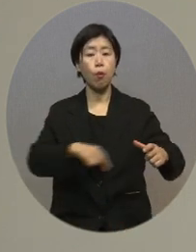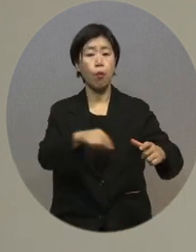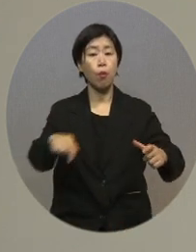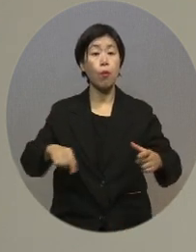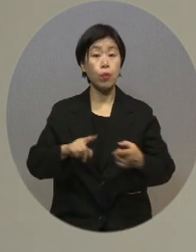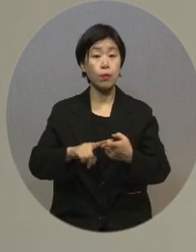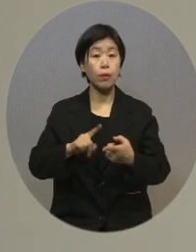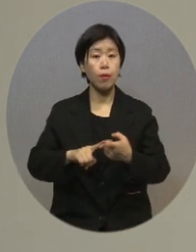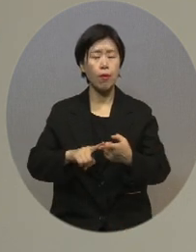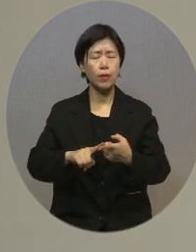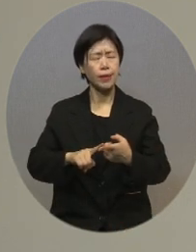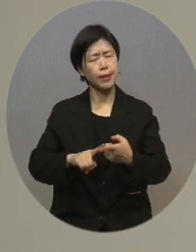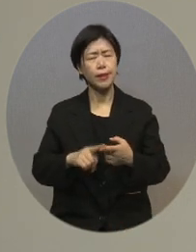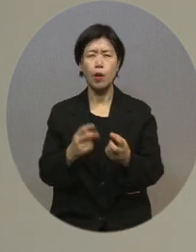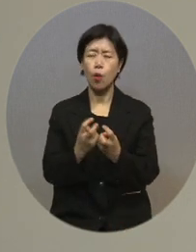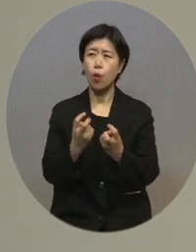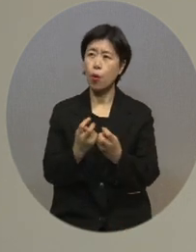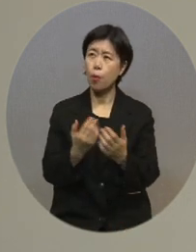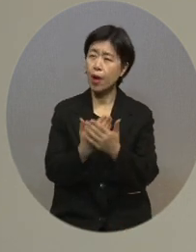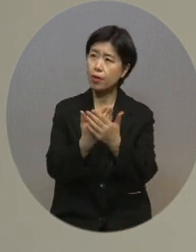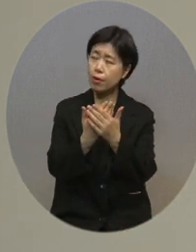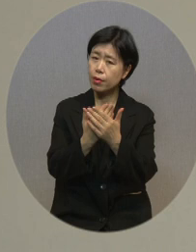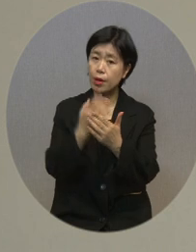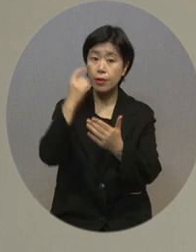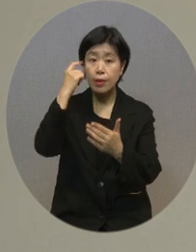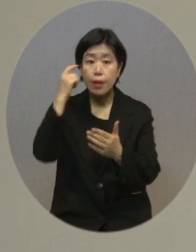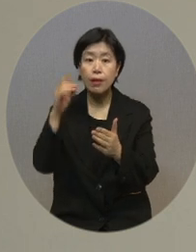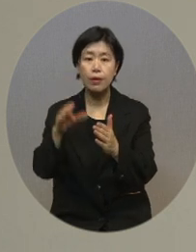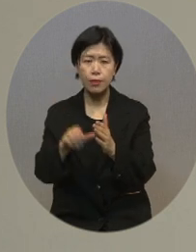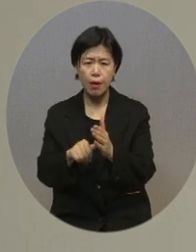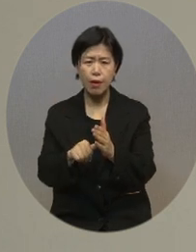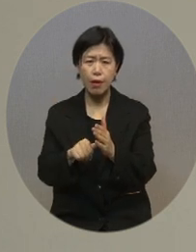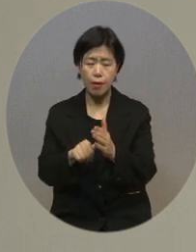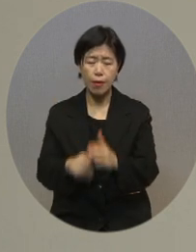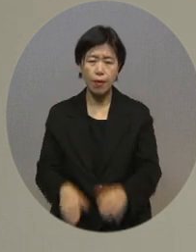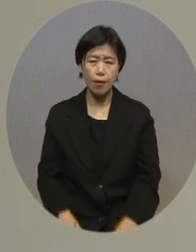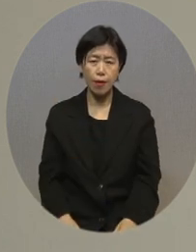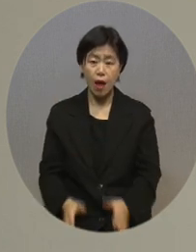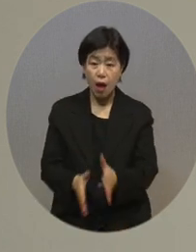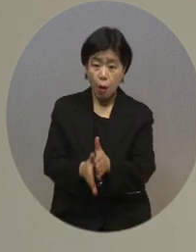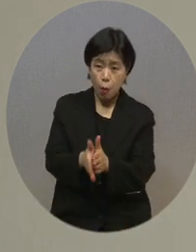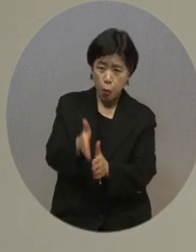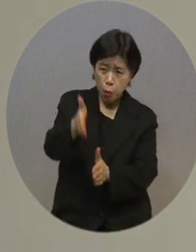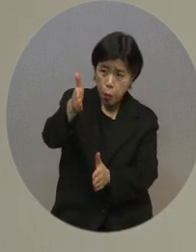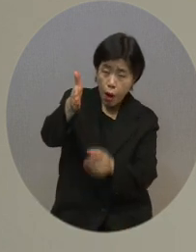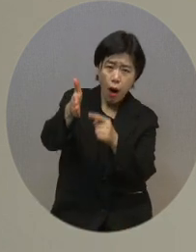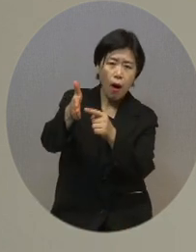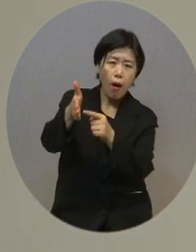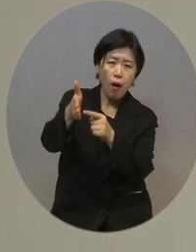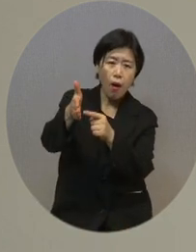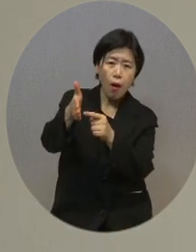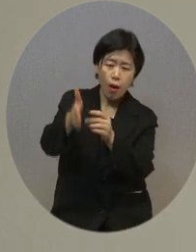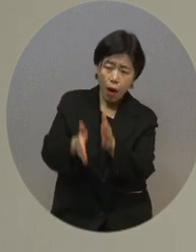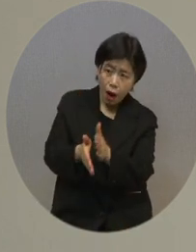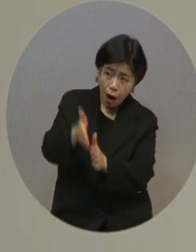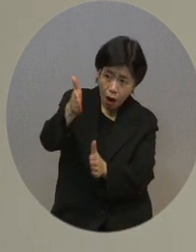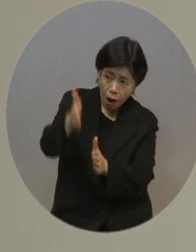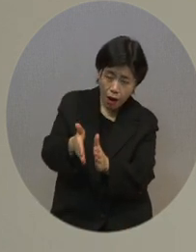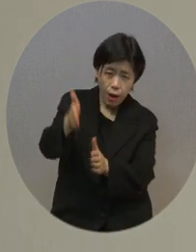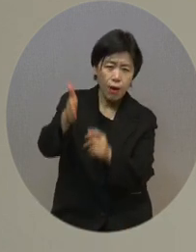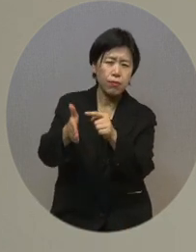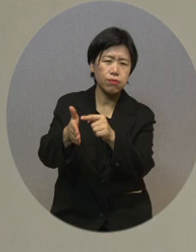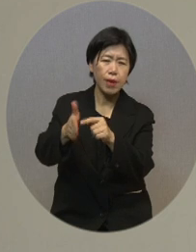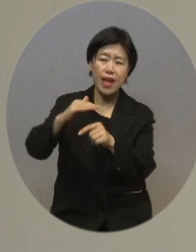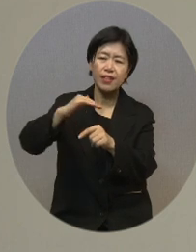고도 제한부터 먼저 풀려야 정말 중심지다운 모습을 갖추겠다 하는 생각에서 이걸 꼭